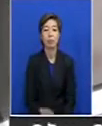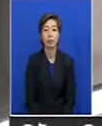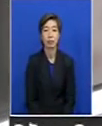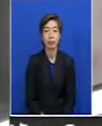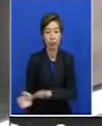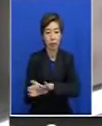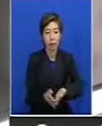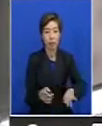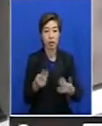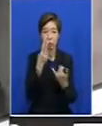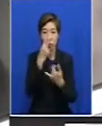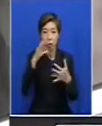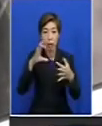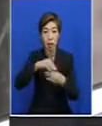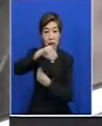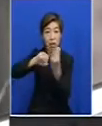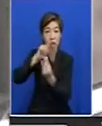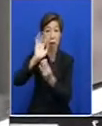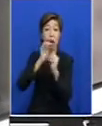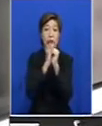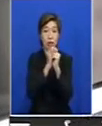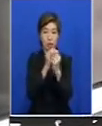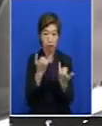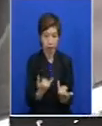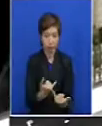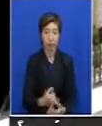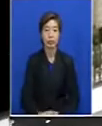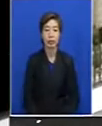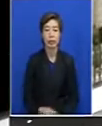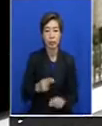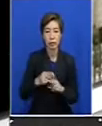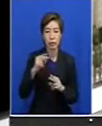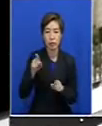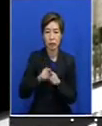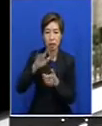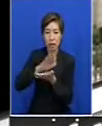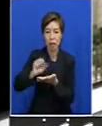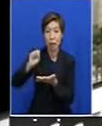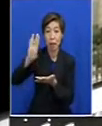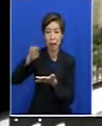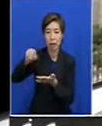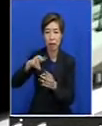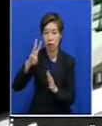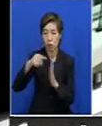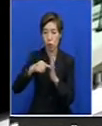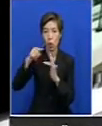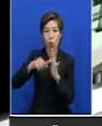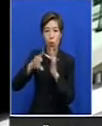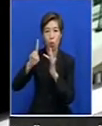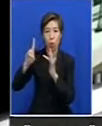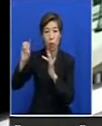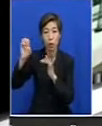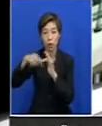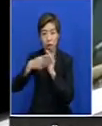เอาละค่ะตอนนี้มาติดตามสถานการณ์ทางเศรษฐกิจของจีนกันบ้างค่ะด้าน Moody Investor Service ได้มีการประกาศปรับลดแนว